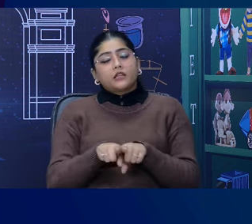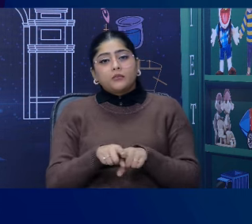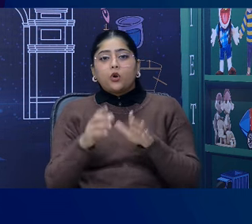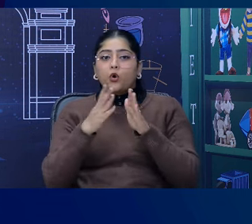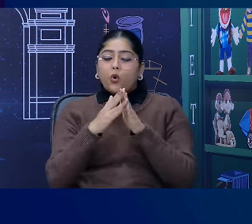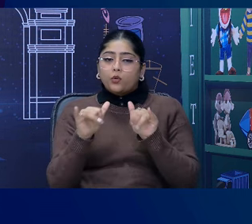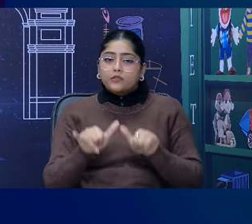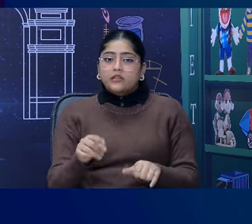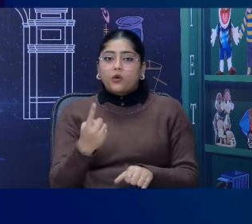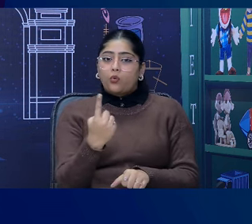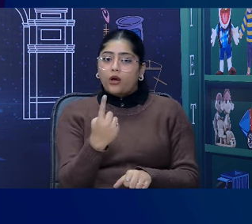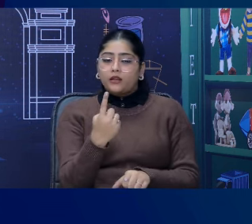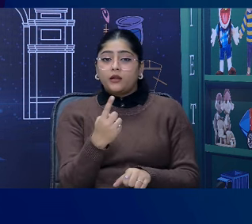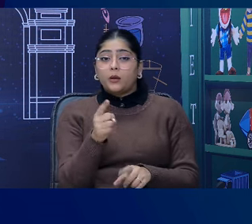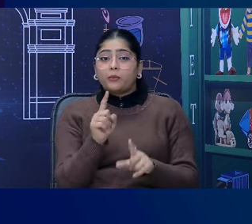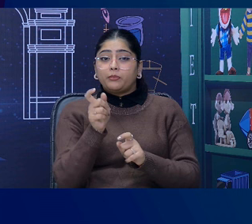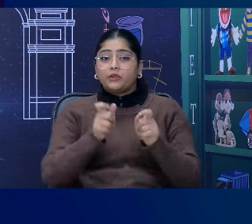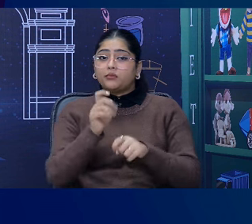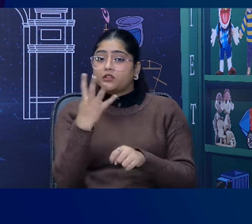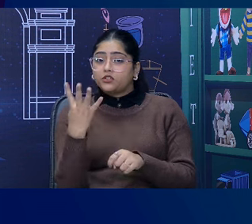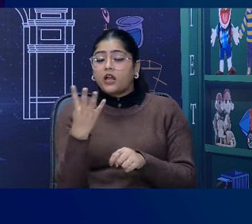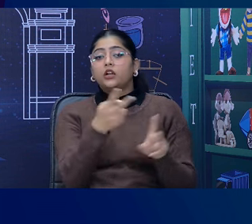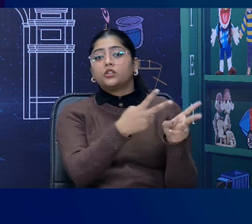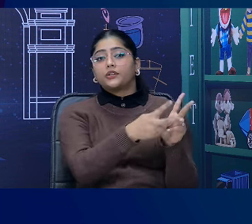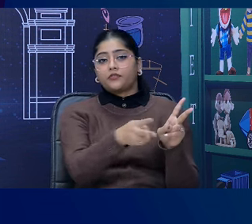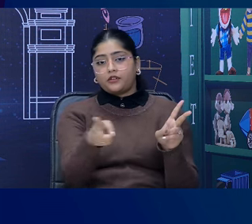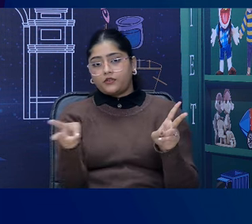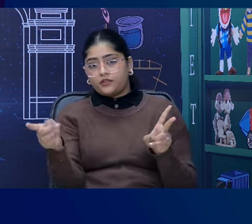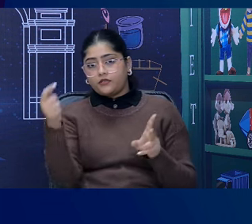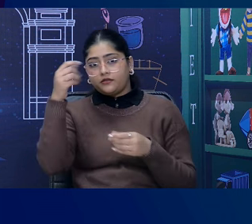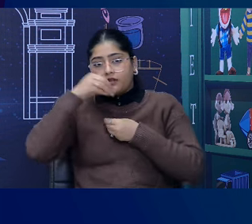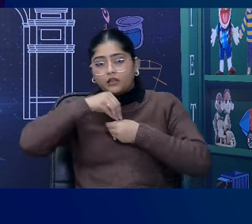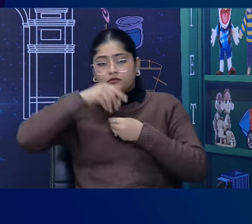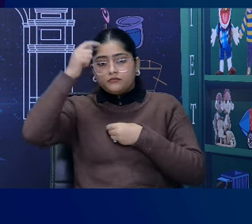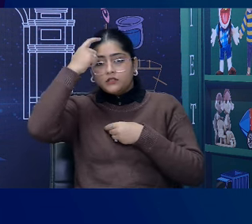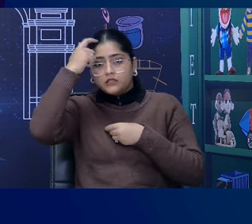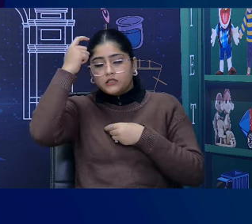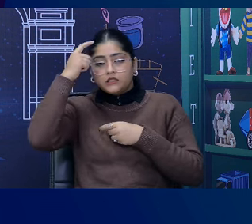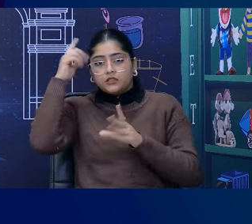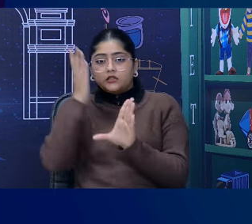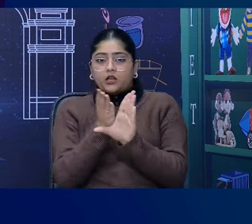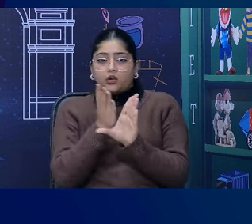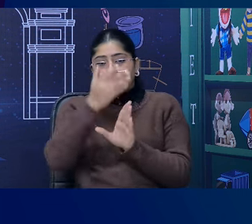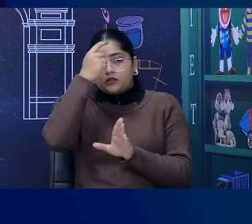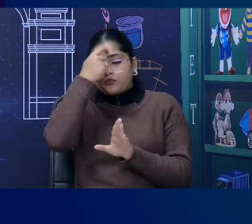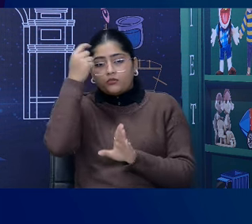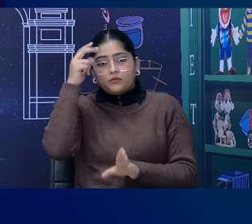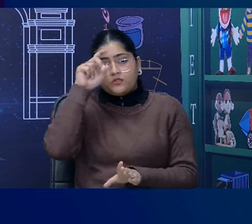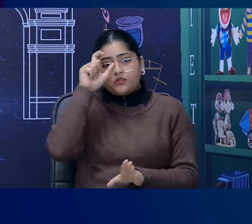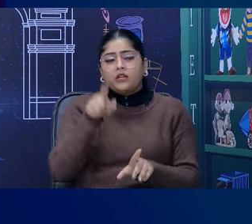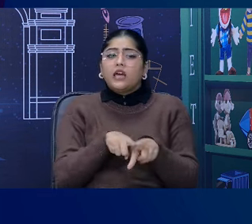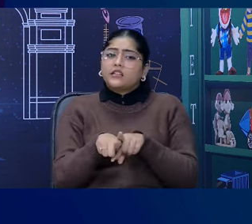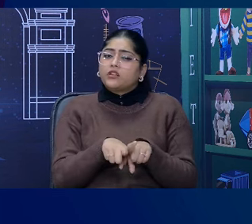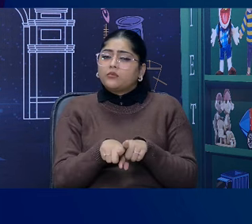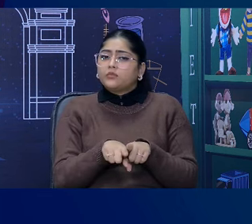ही जैसे फिर भी वह हर सिचुएशन को डिफरेंटली परसी करेंगे तो मैम किसी स्टूडेंट पे या कोई बच्चा है या कोई पर्सन है